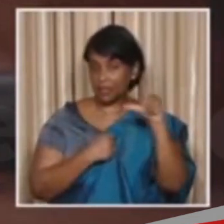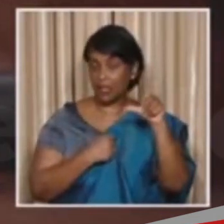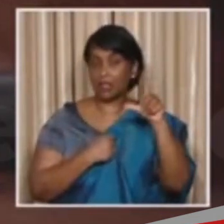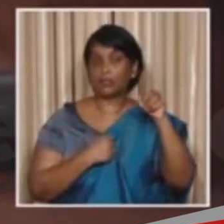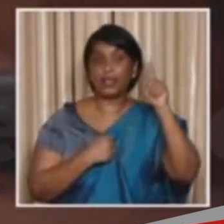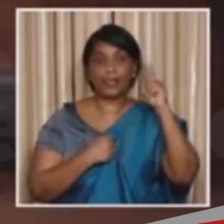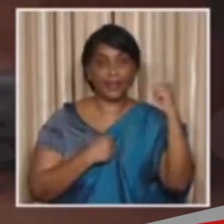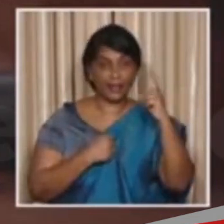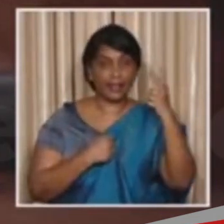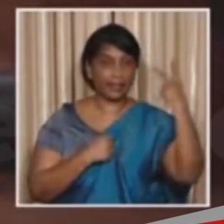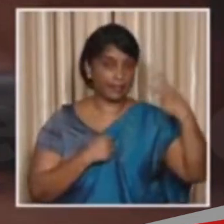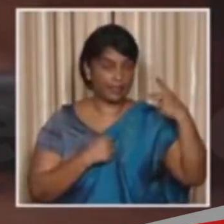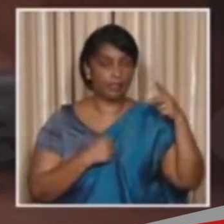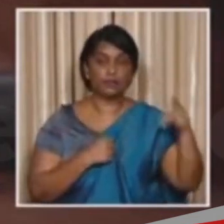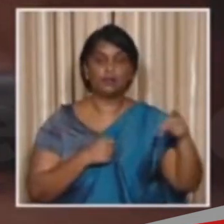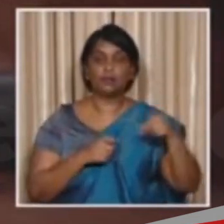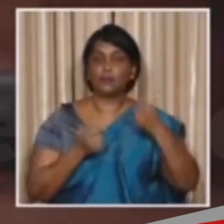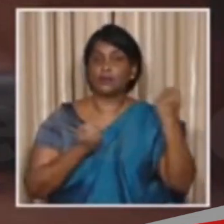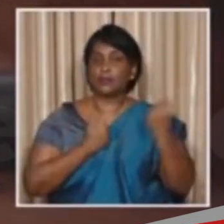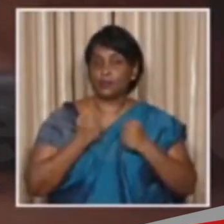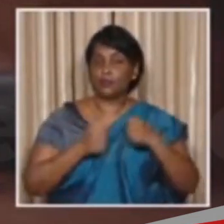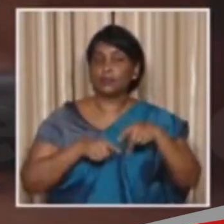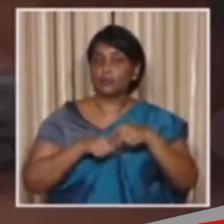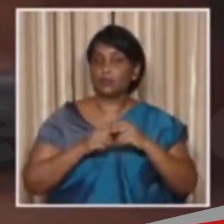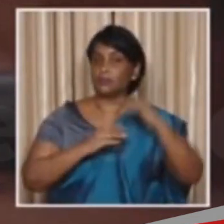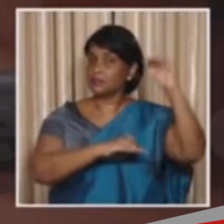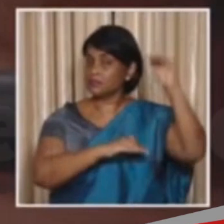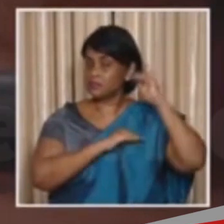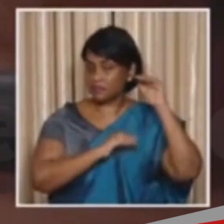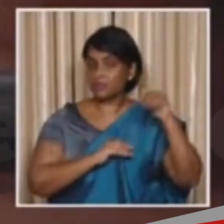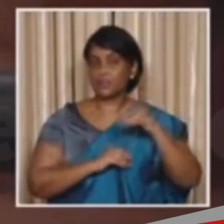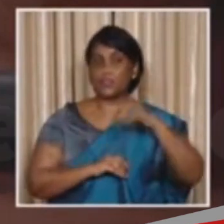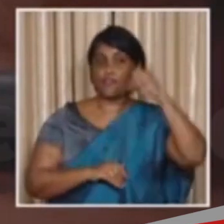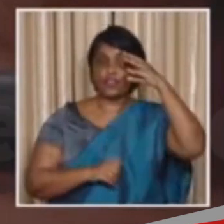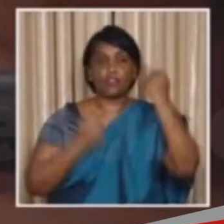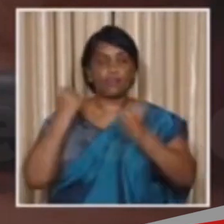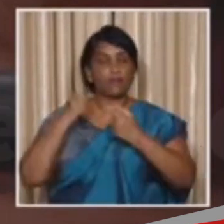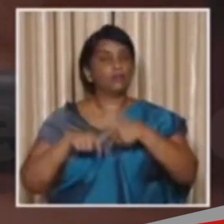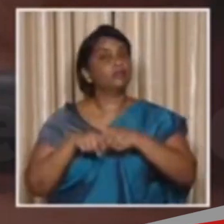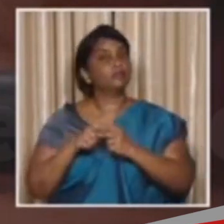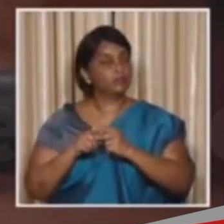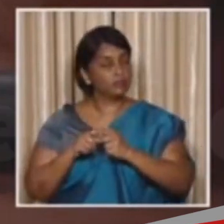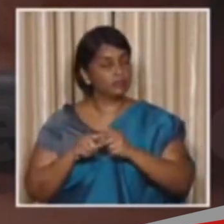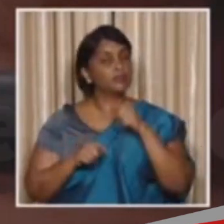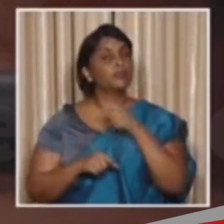දින එකතු කරන ලද වාහන කට්ටල ආනයන කර විදුලි වාහන එකලස් කිරීමෙන්